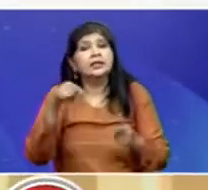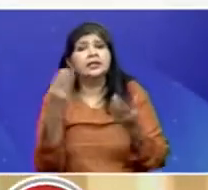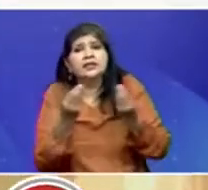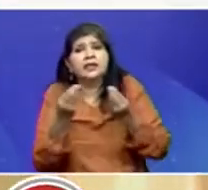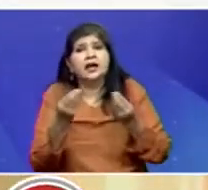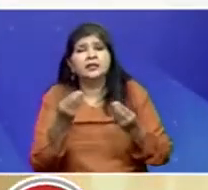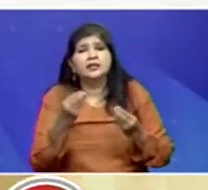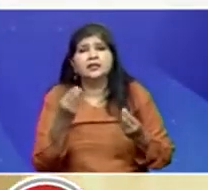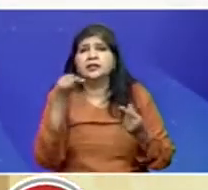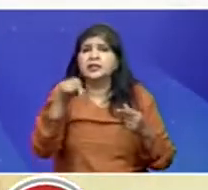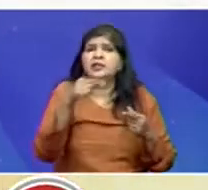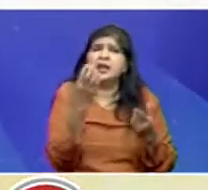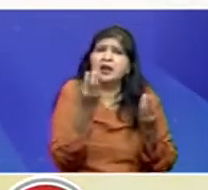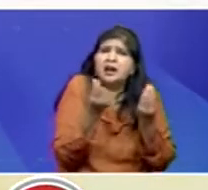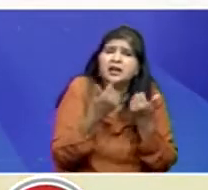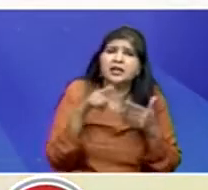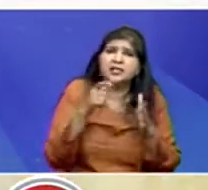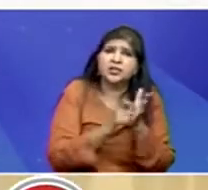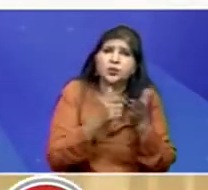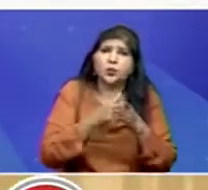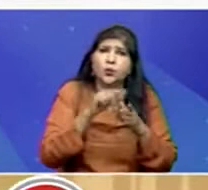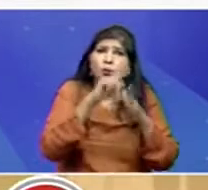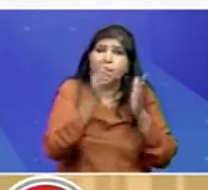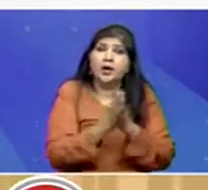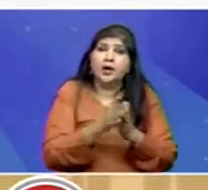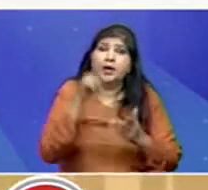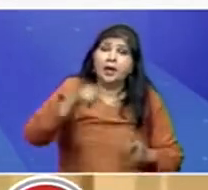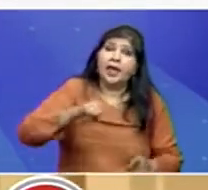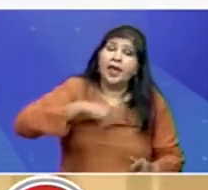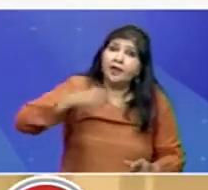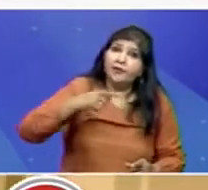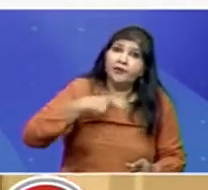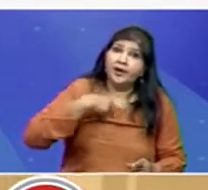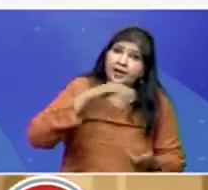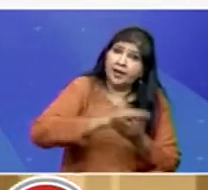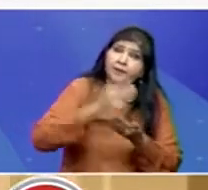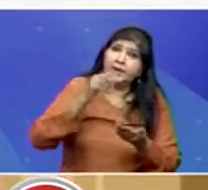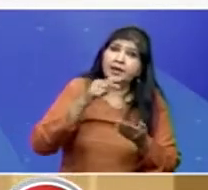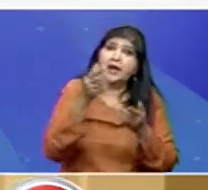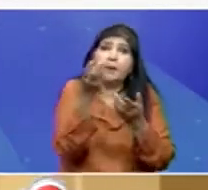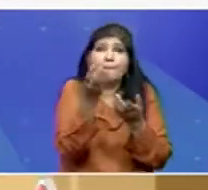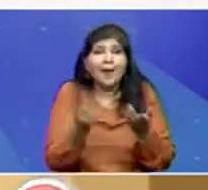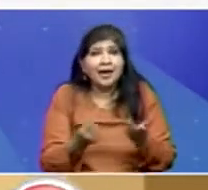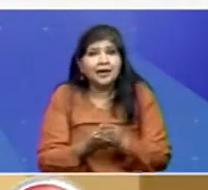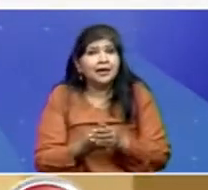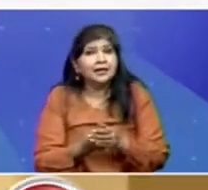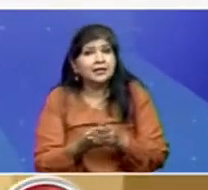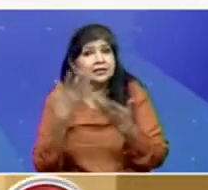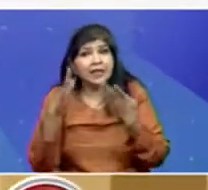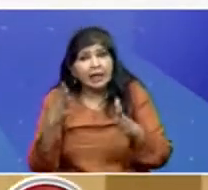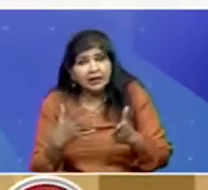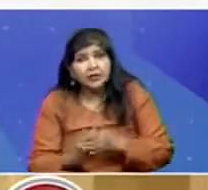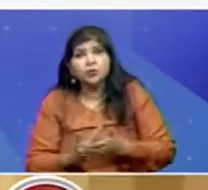गणितेन बीना नहीं